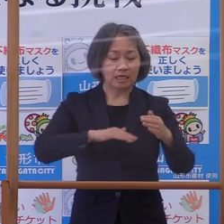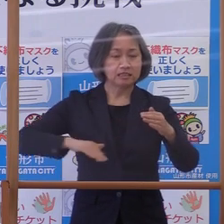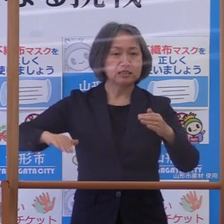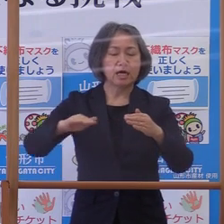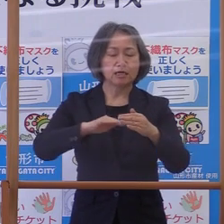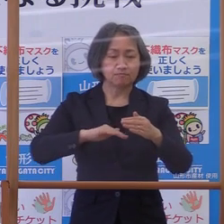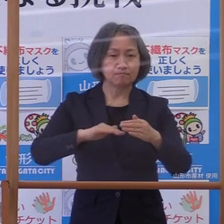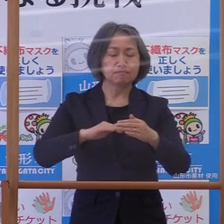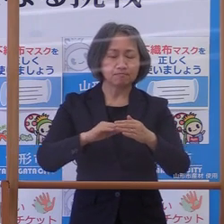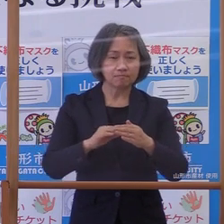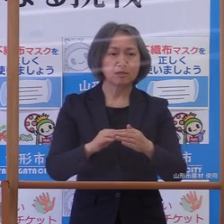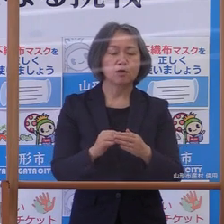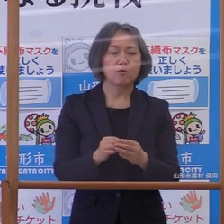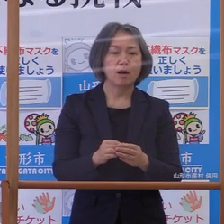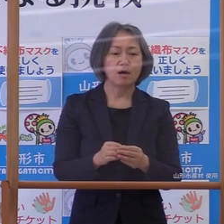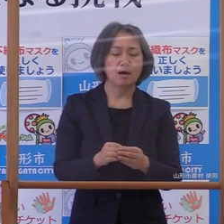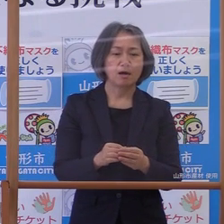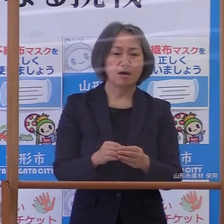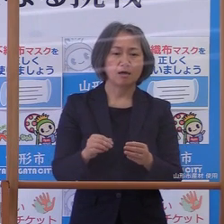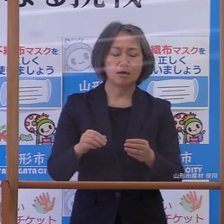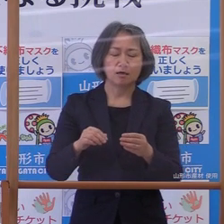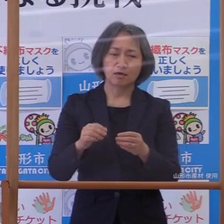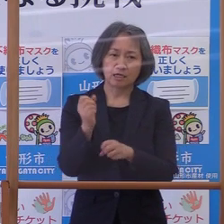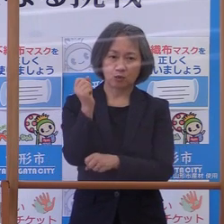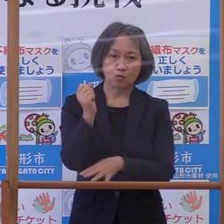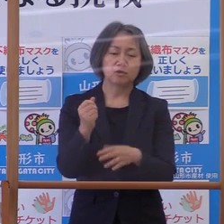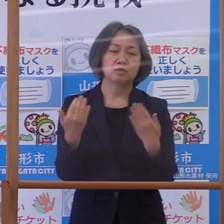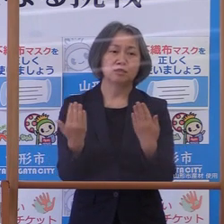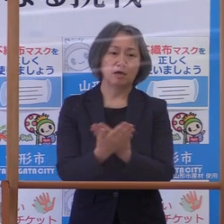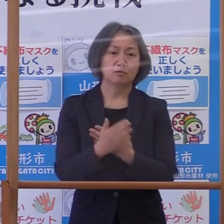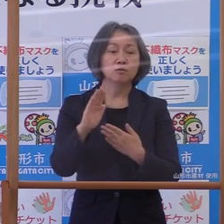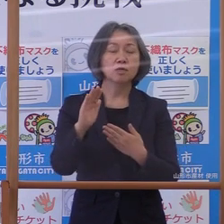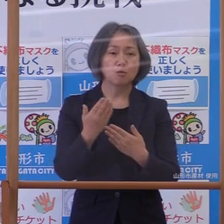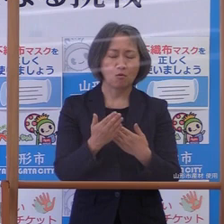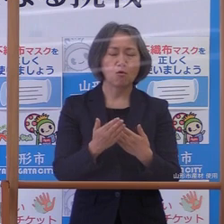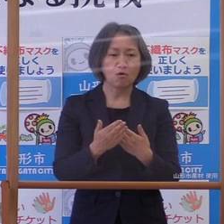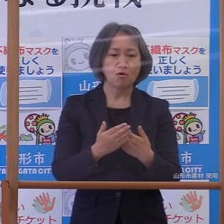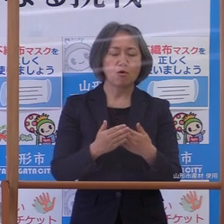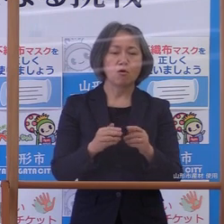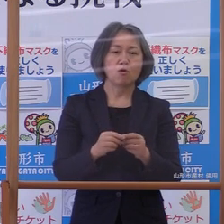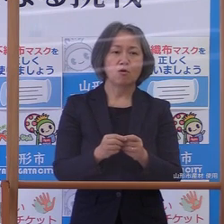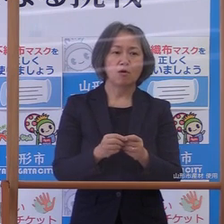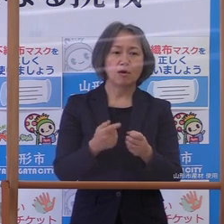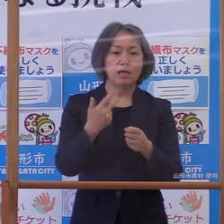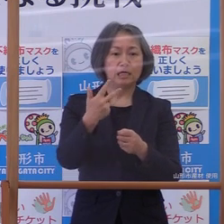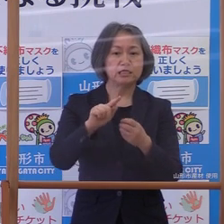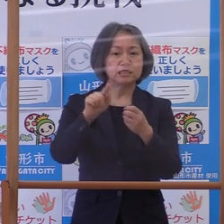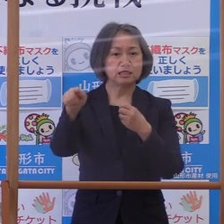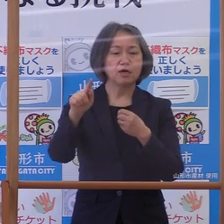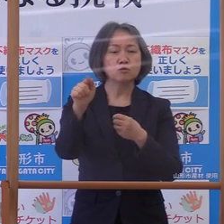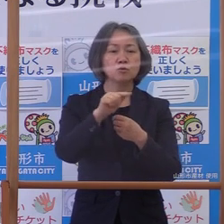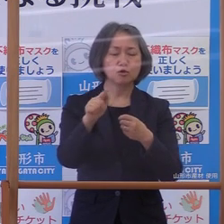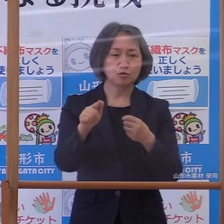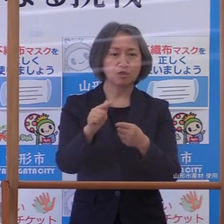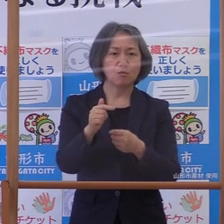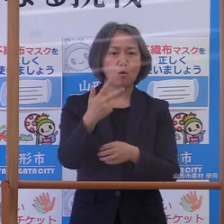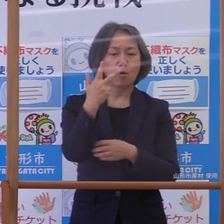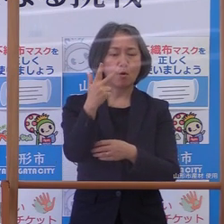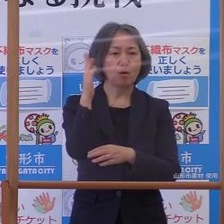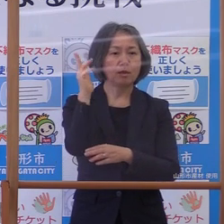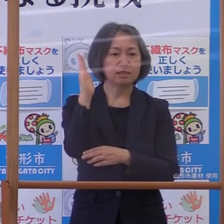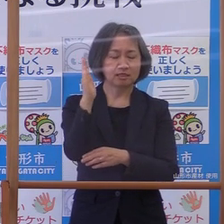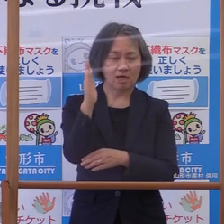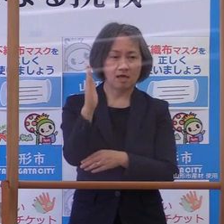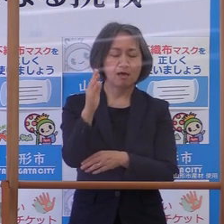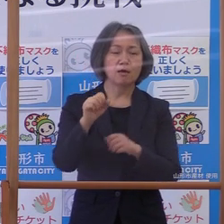報なんかは市外の方についても、基本的に今の状況、5月23日付で